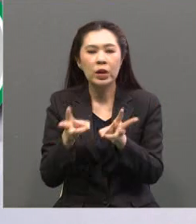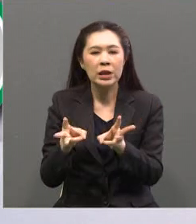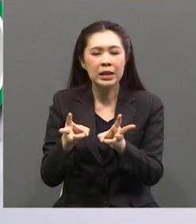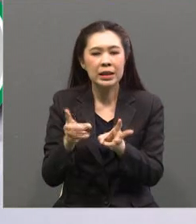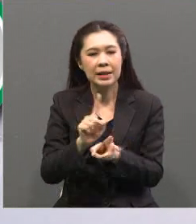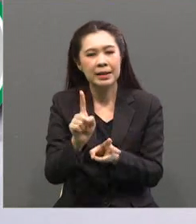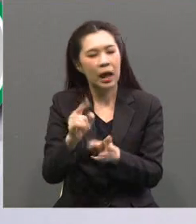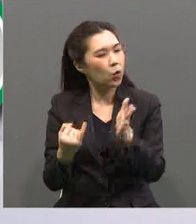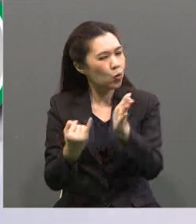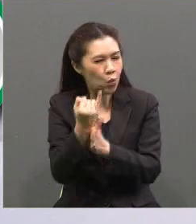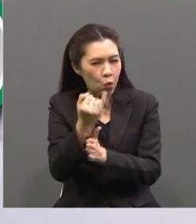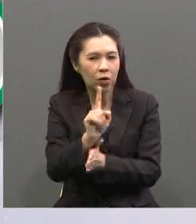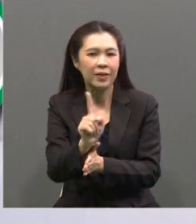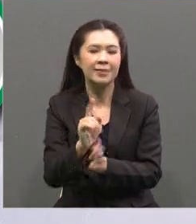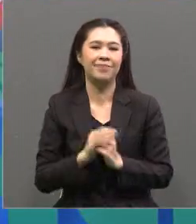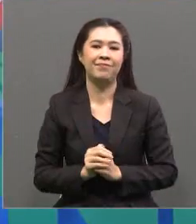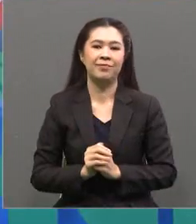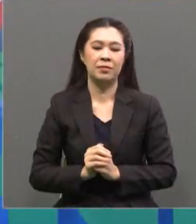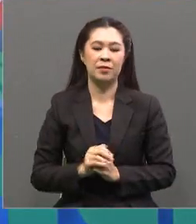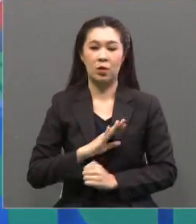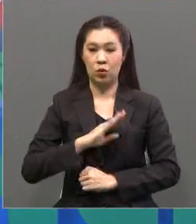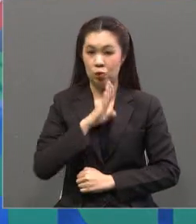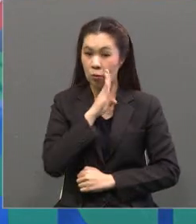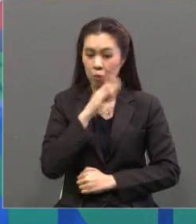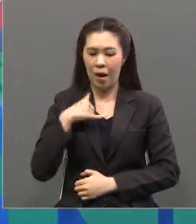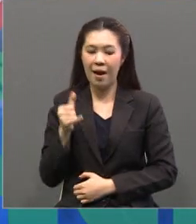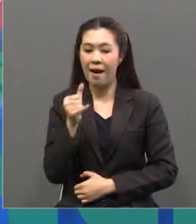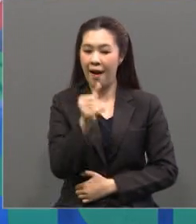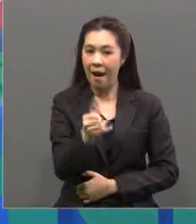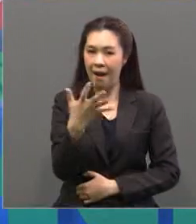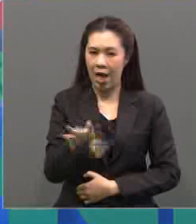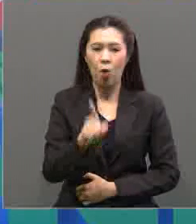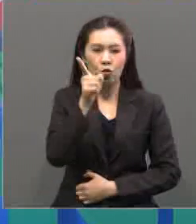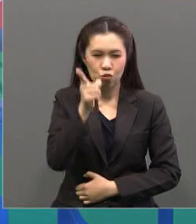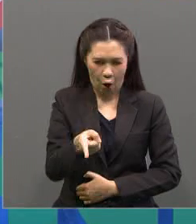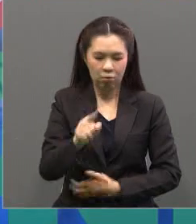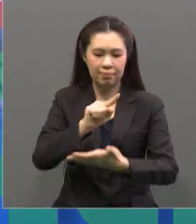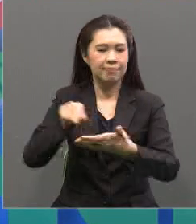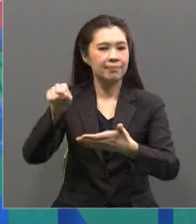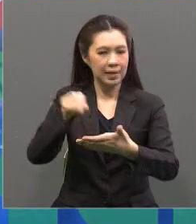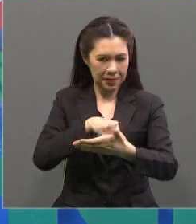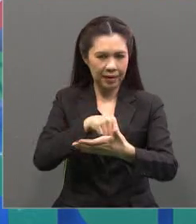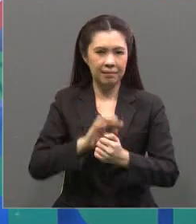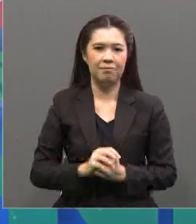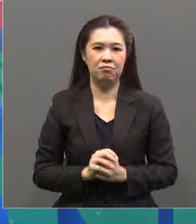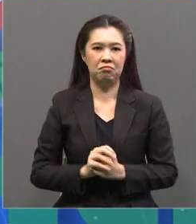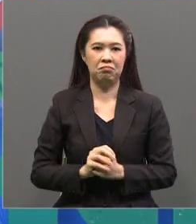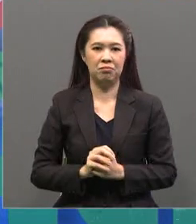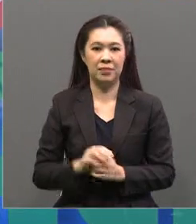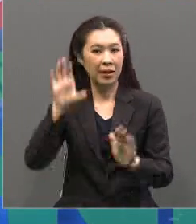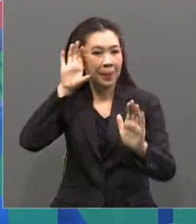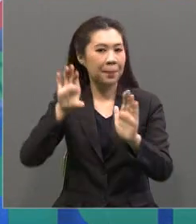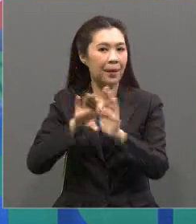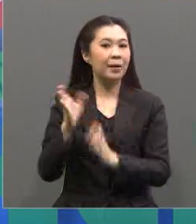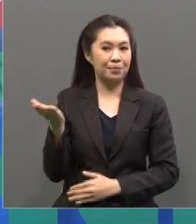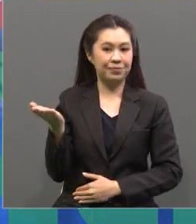เลือกตั้งที่ถูกต้องทำอย่างไรครับเข้าคูหาไปแล้วเขาบอกว่าต้องการระบาดนะครับในครั้งนี้เพื่อไม่ให้เป็นบัตรเสียอย่างที่คุณผู้ชม